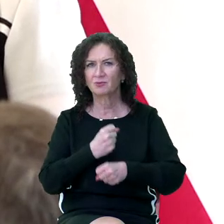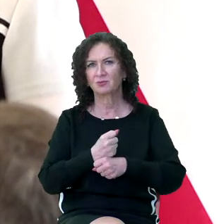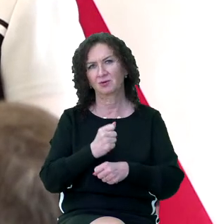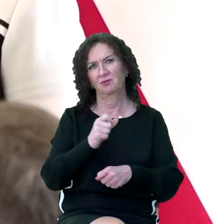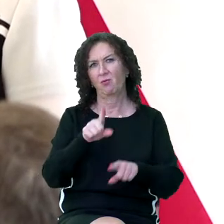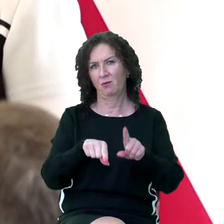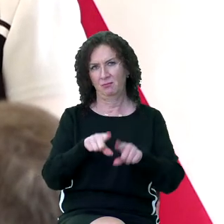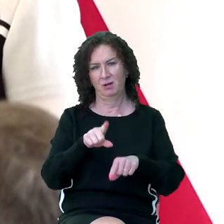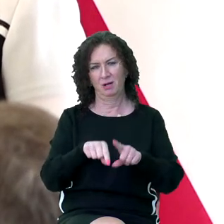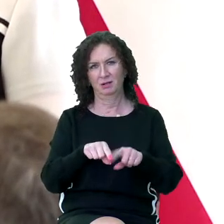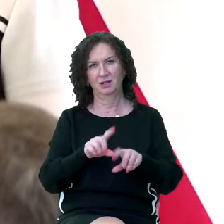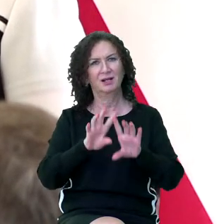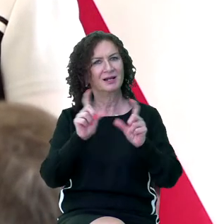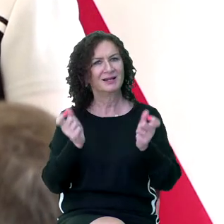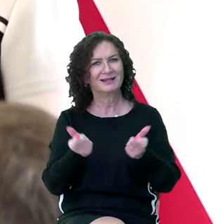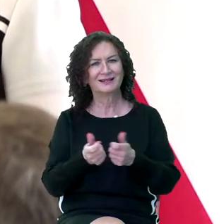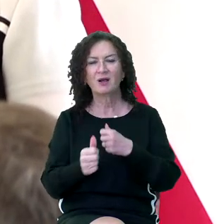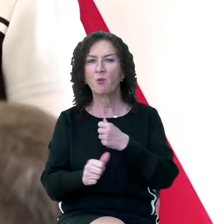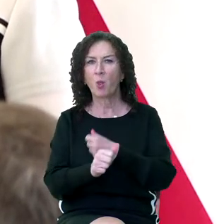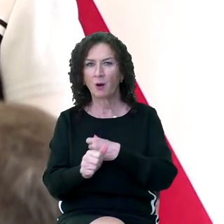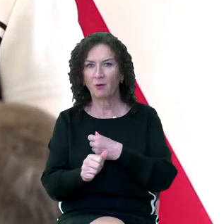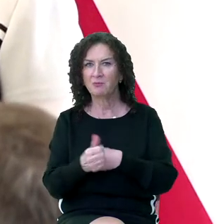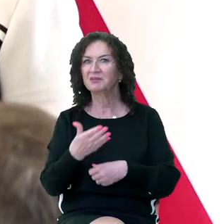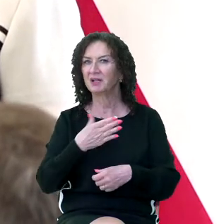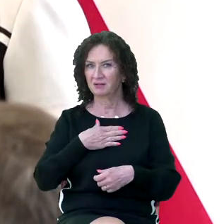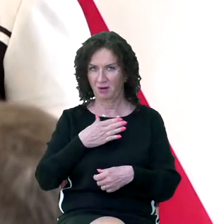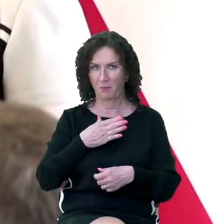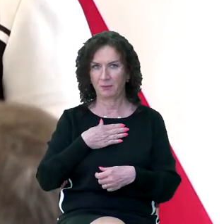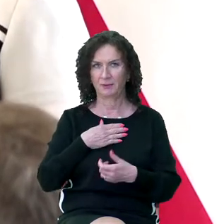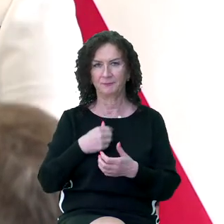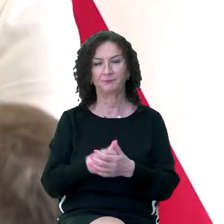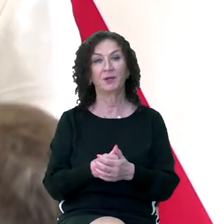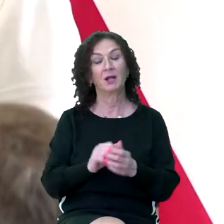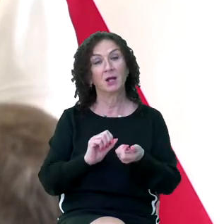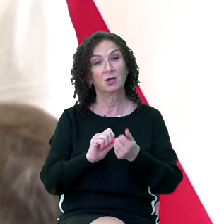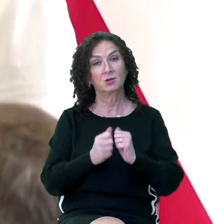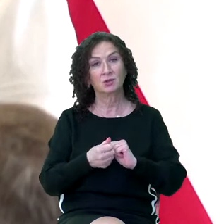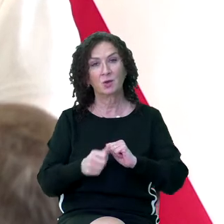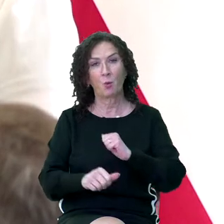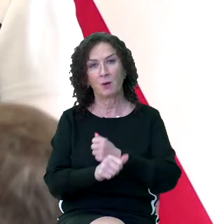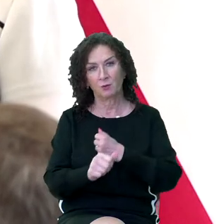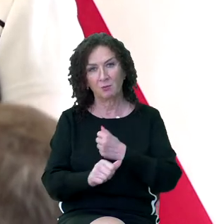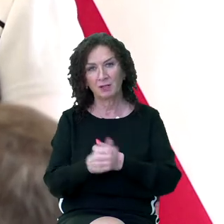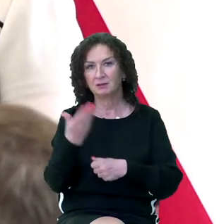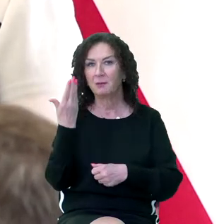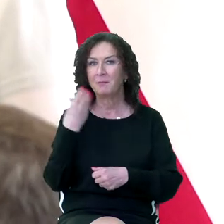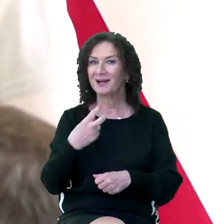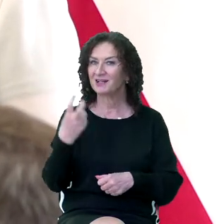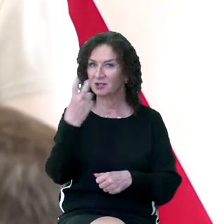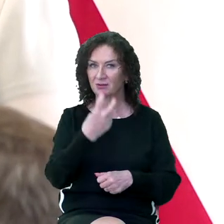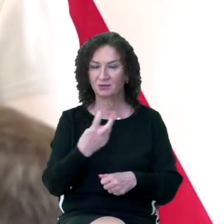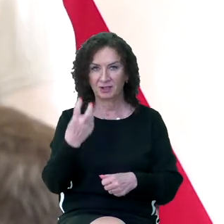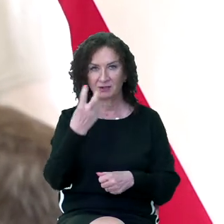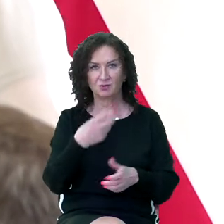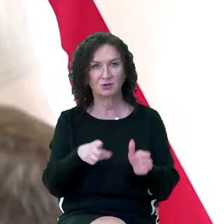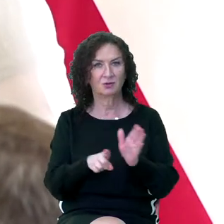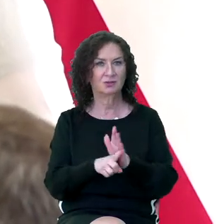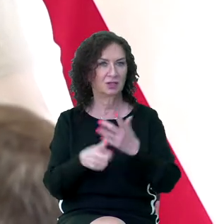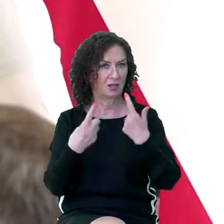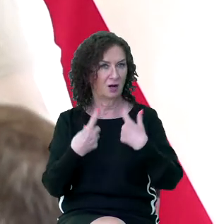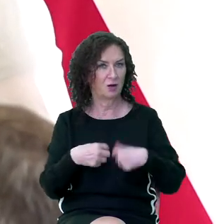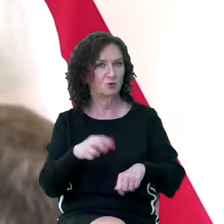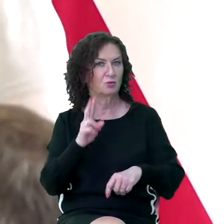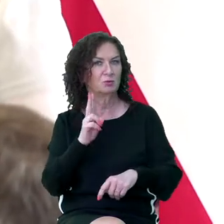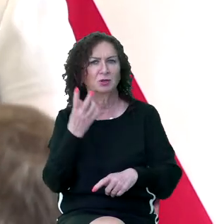znajduje się u nas. A są również dokumenty bardzo interesujące dla osób, które chciałyby poznać